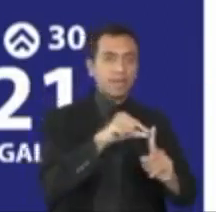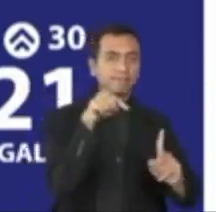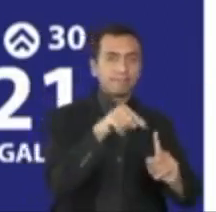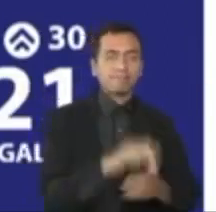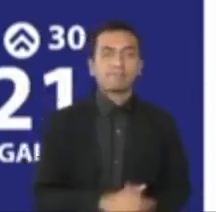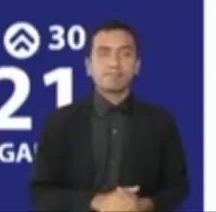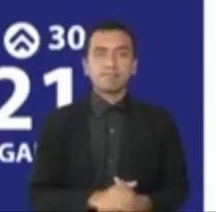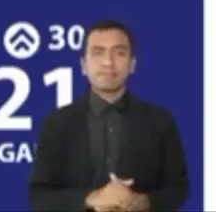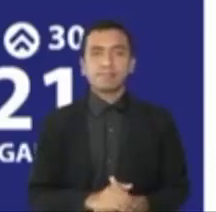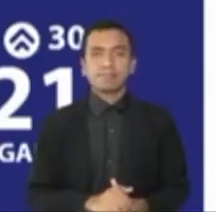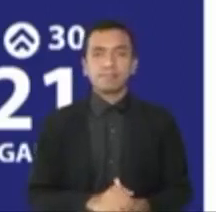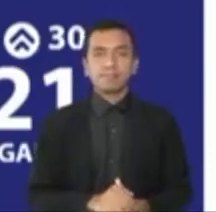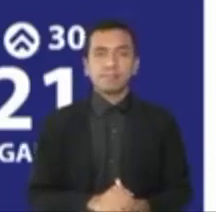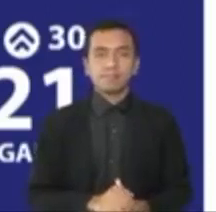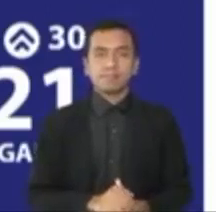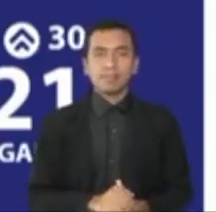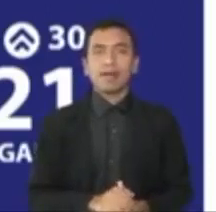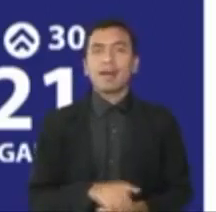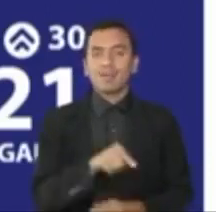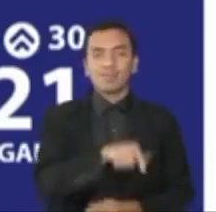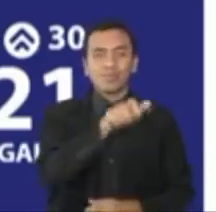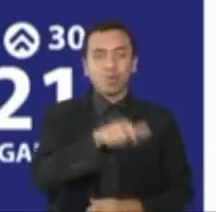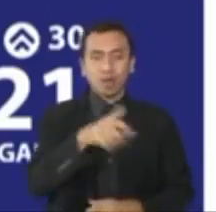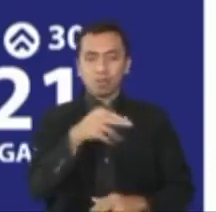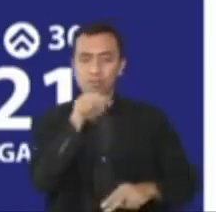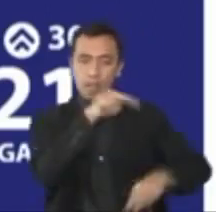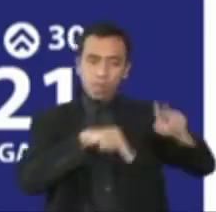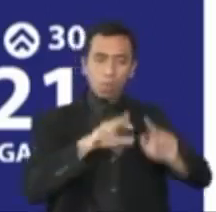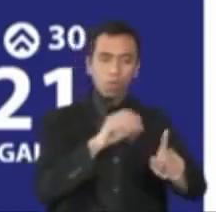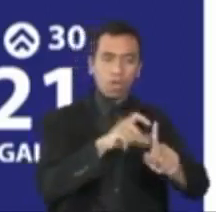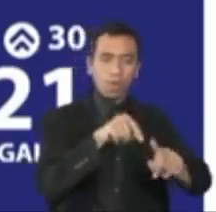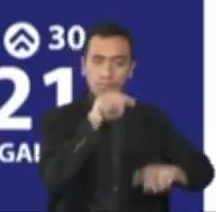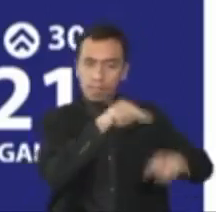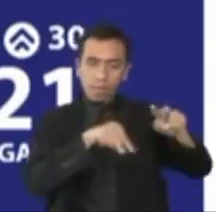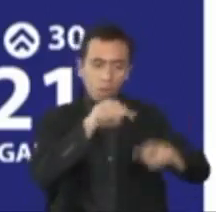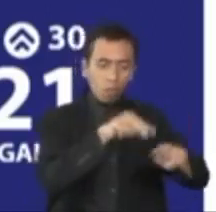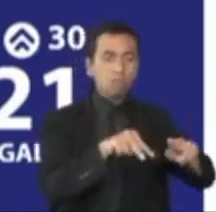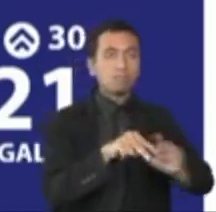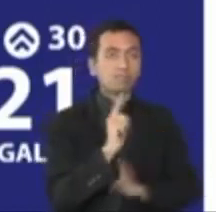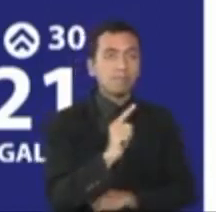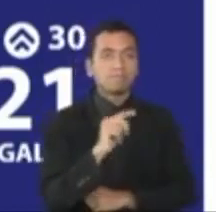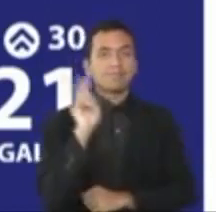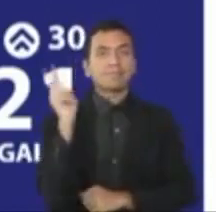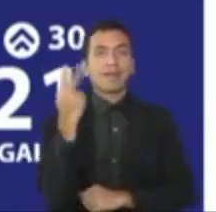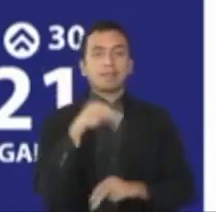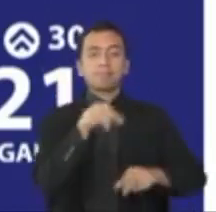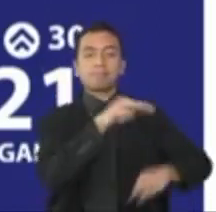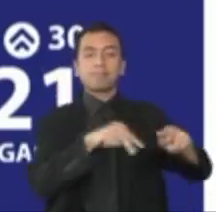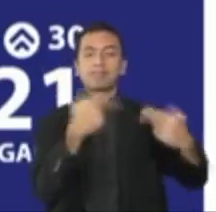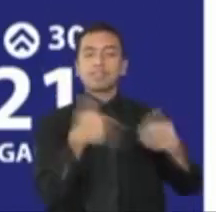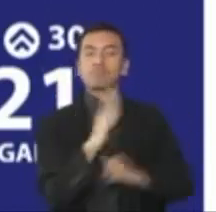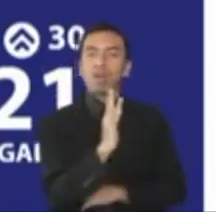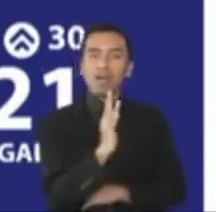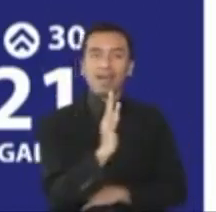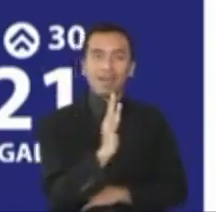jumlah ini Sudah barang tentu adalah orang-orang yang memang kita pantai sekarang karena kemarin sudah ada yang selesai Pemantauan